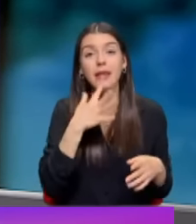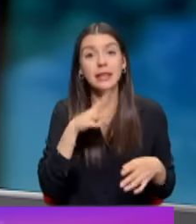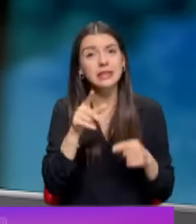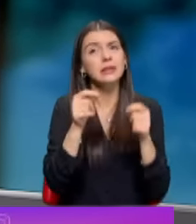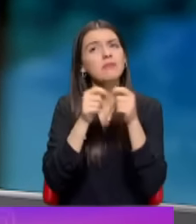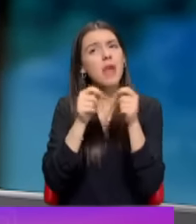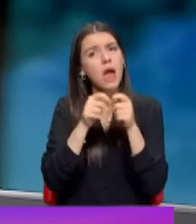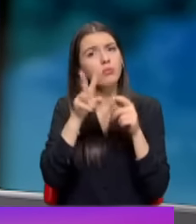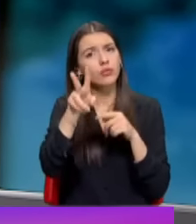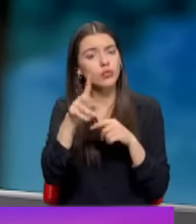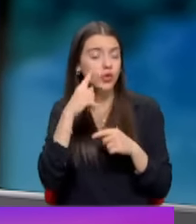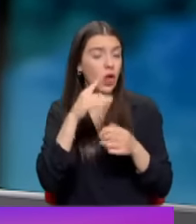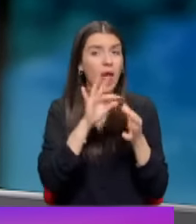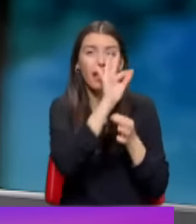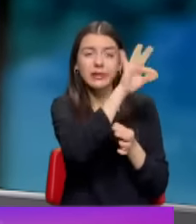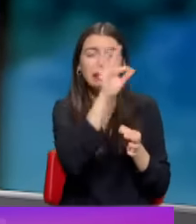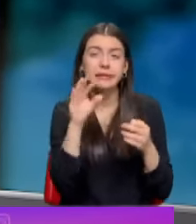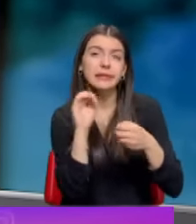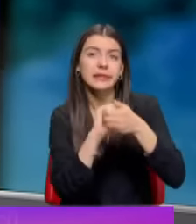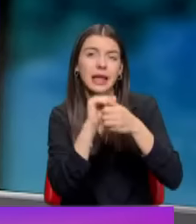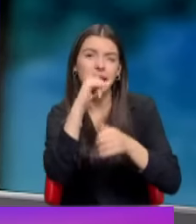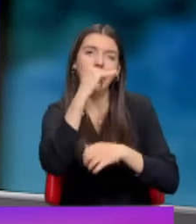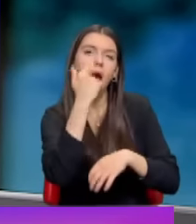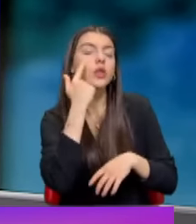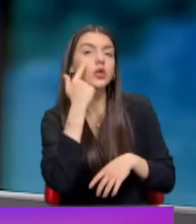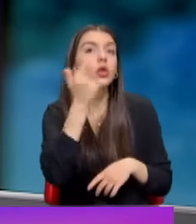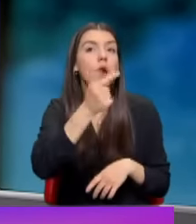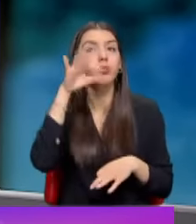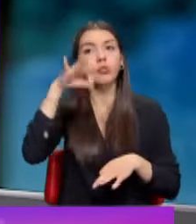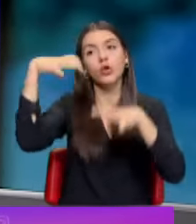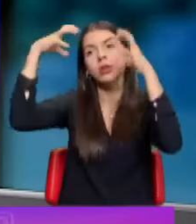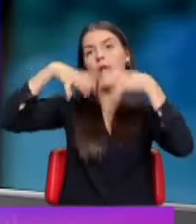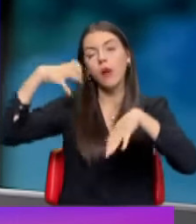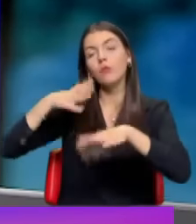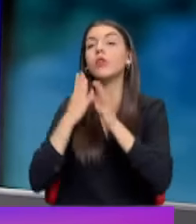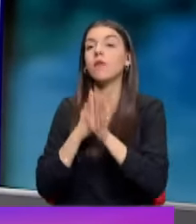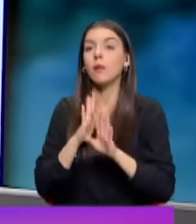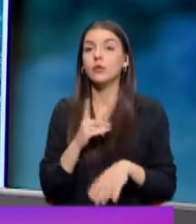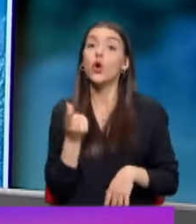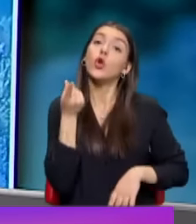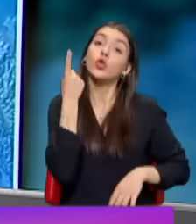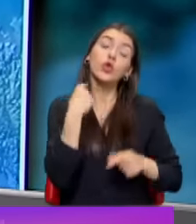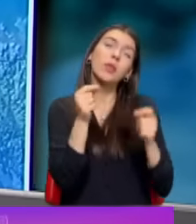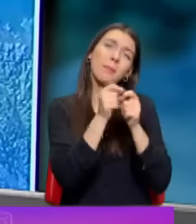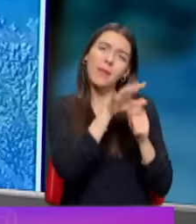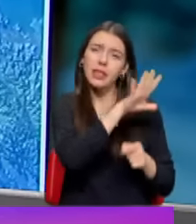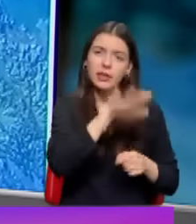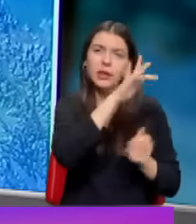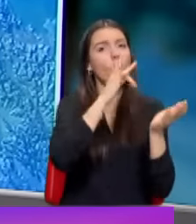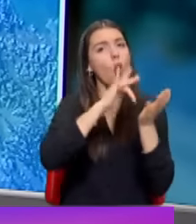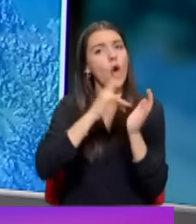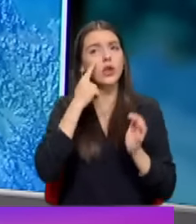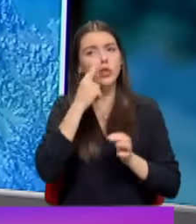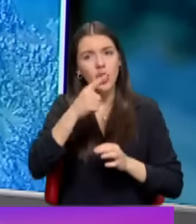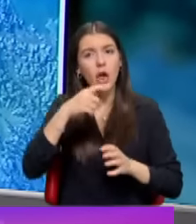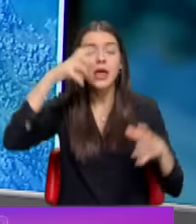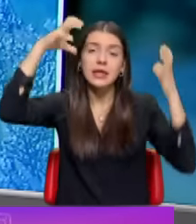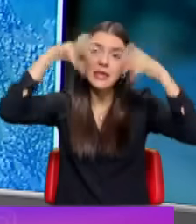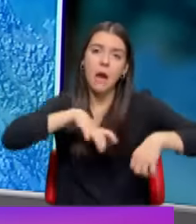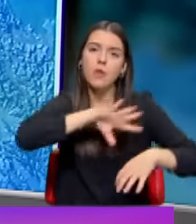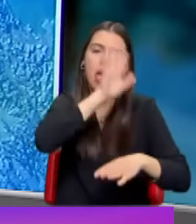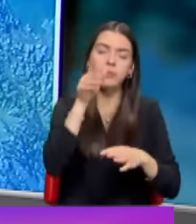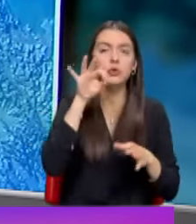Doğu Anadolu ile temas eden illeri Doğu Karadeniz'in bugün yağış almayı sürdürecek. Dün batı ve orta kesimlerde kuvvetli sağanak yağış bırakan o